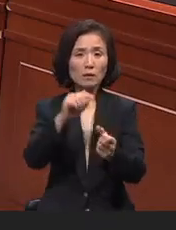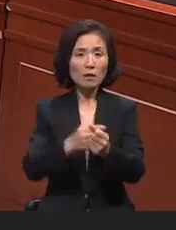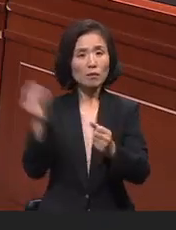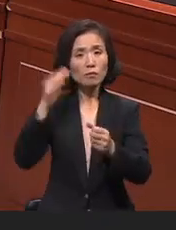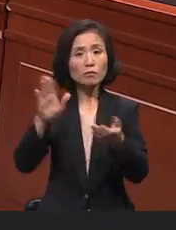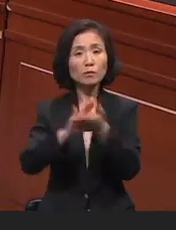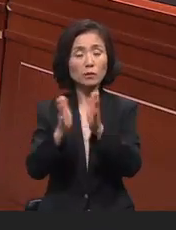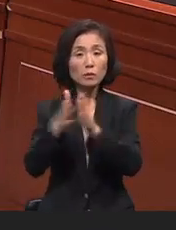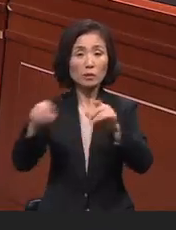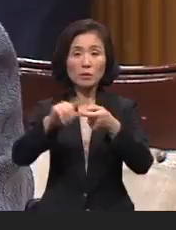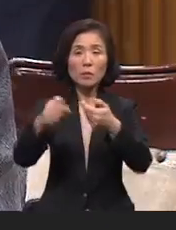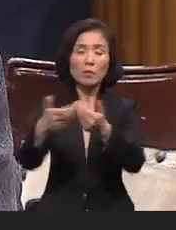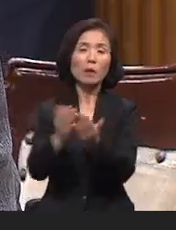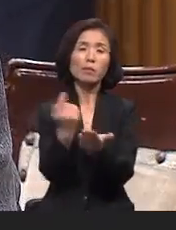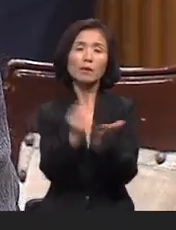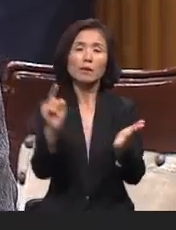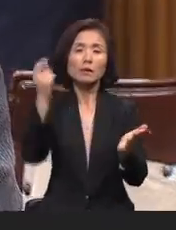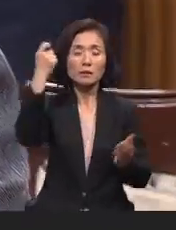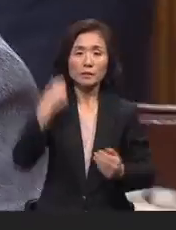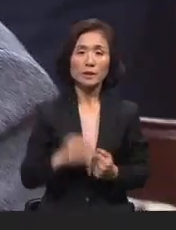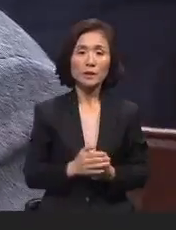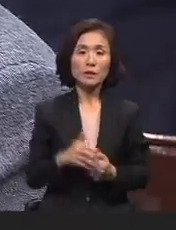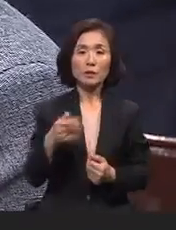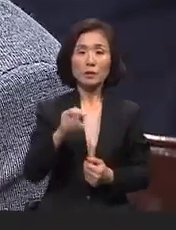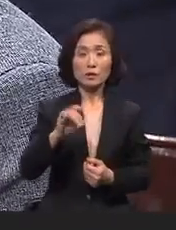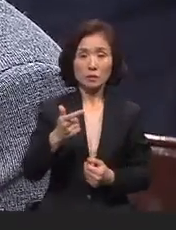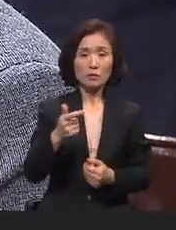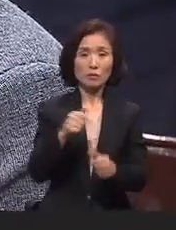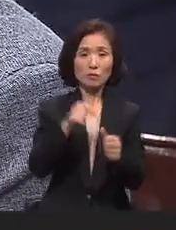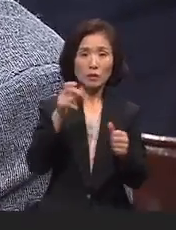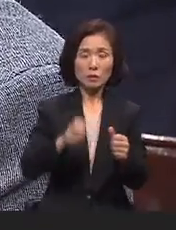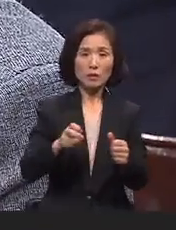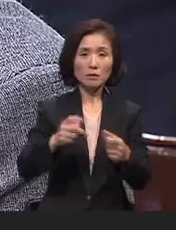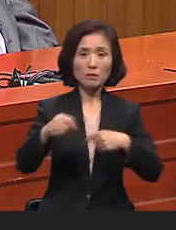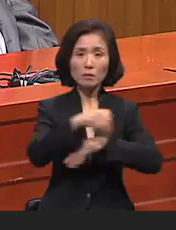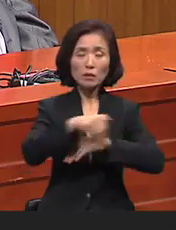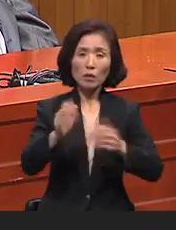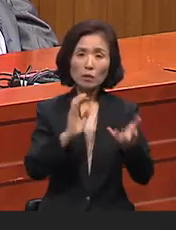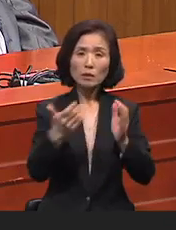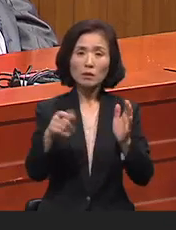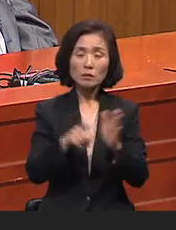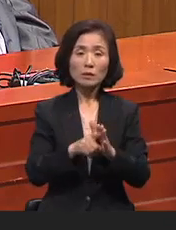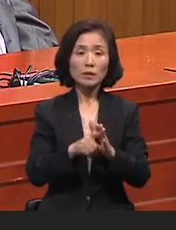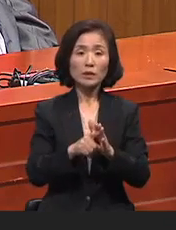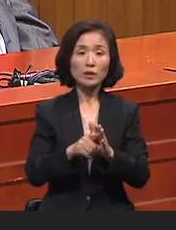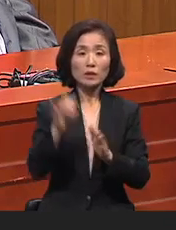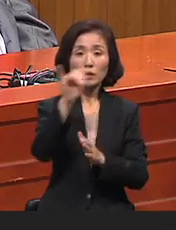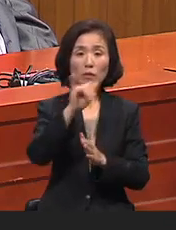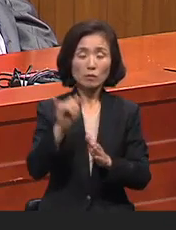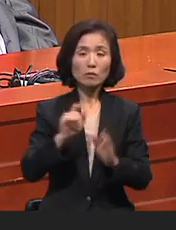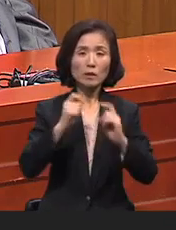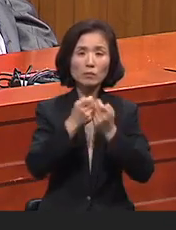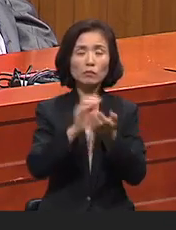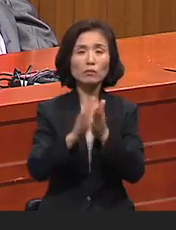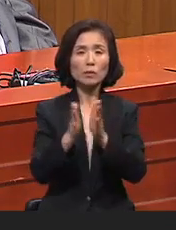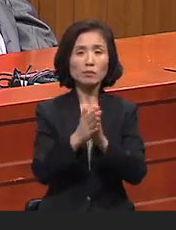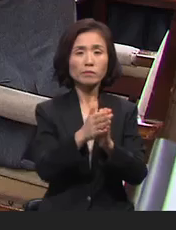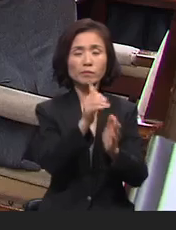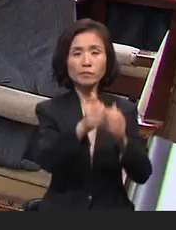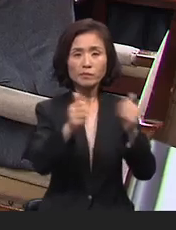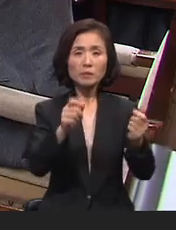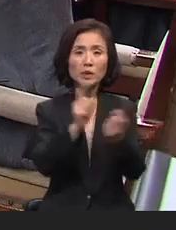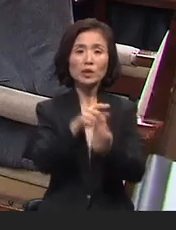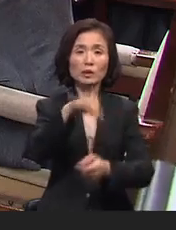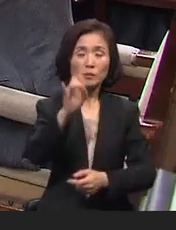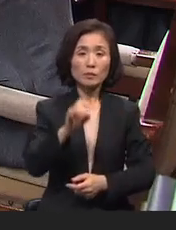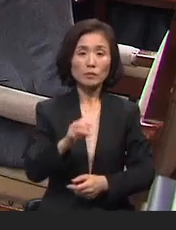조희연 서울시 교육감이 정책 논의를 위해 전국 단위 사립유치원단체 지도부를 만난 건 이번이 처음입니다. 조 교육감은